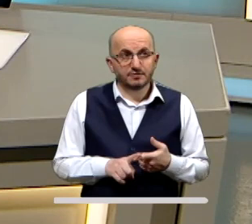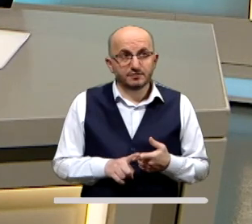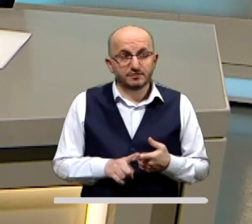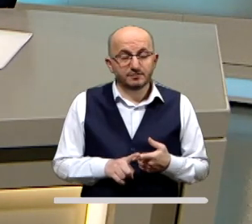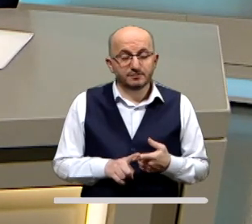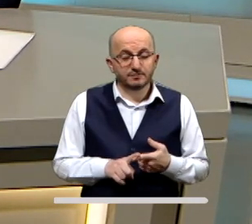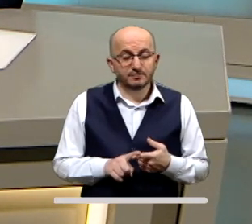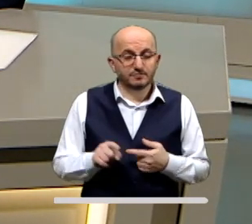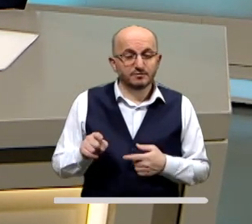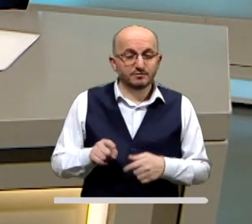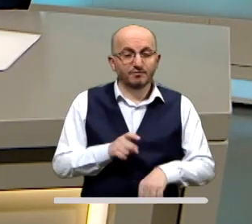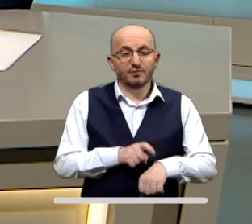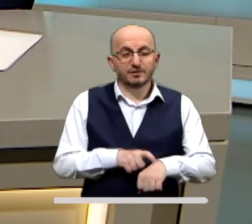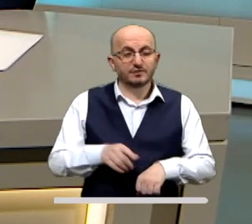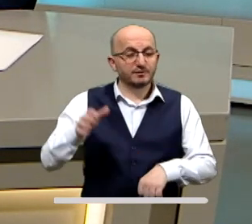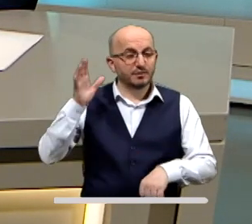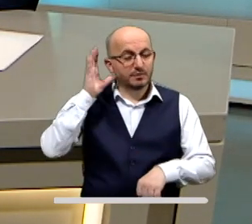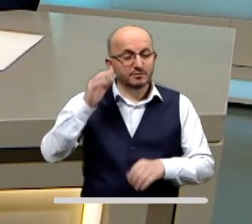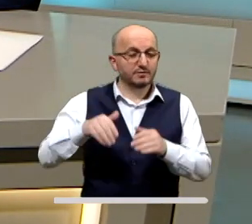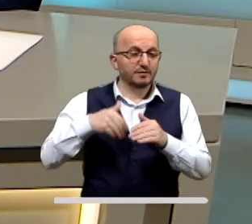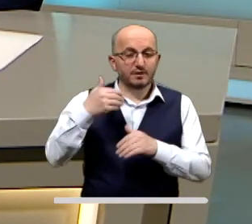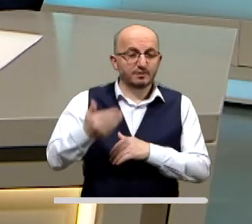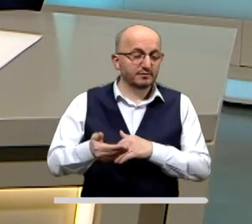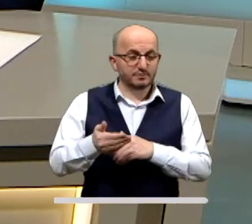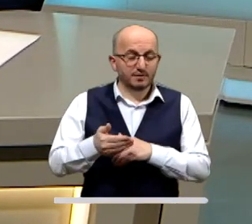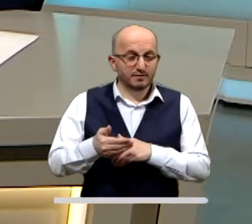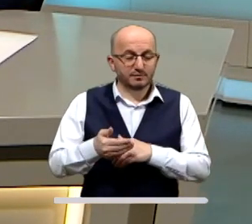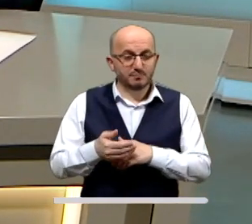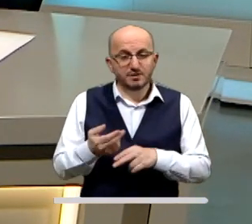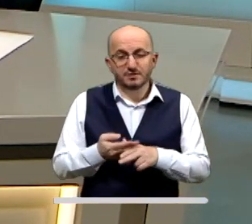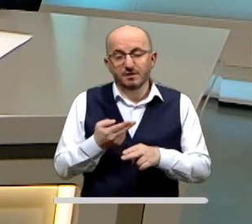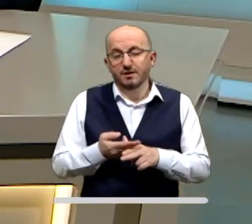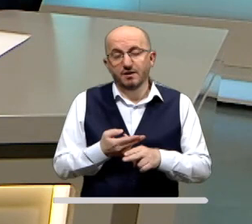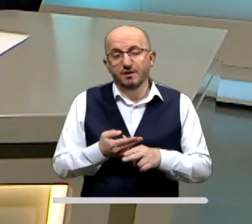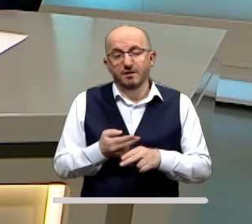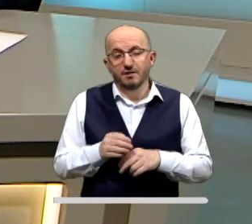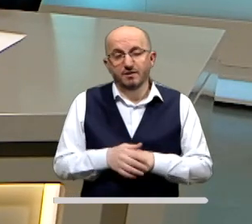bu vakit namazlarının arkasından Mesela şey kılıyoruz